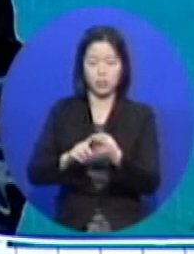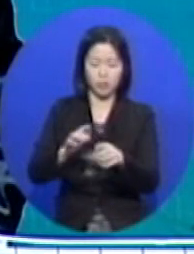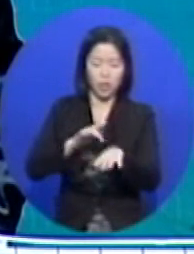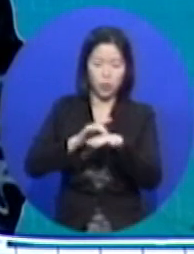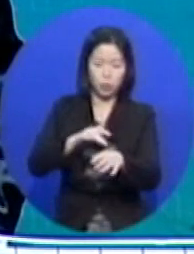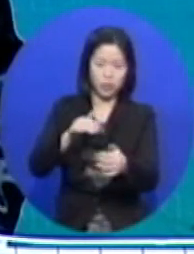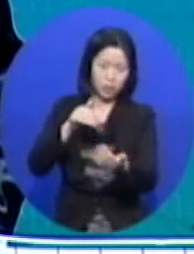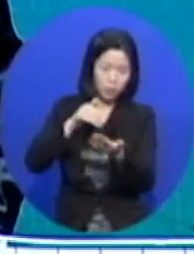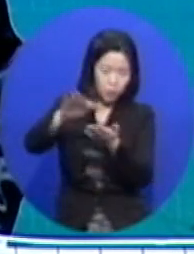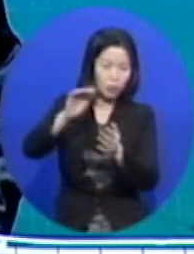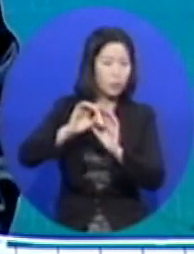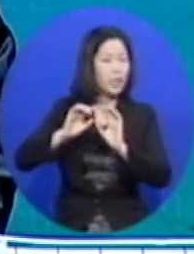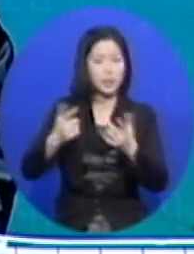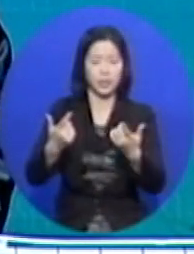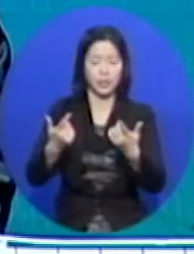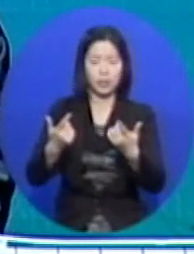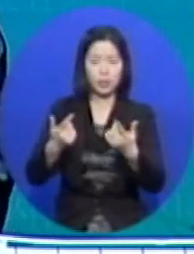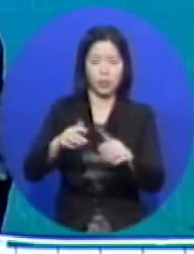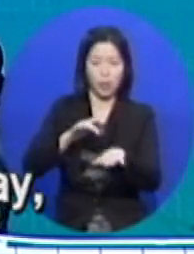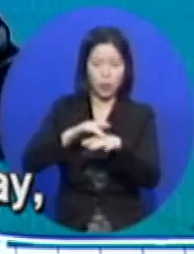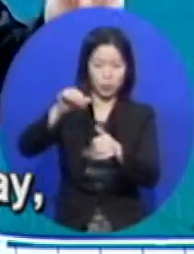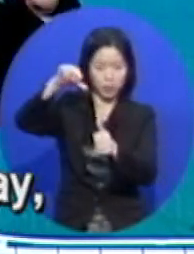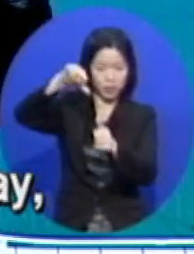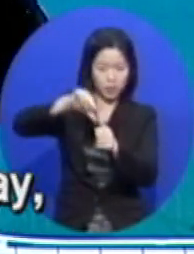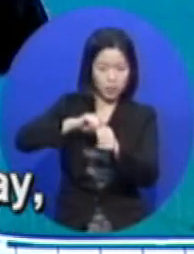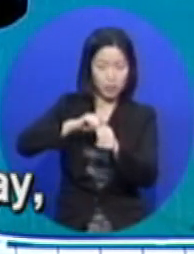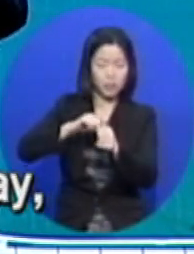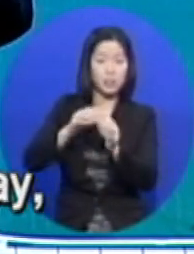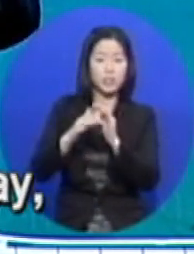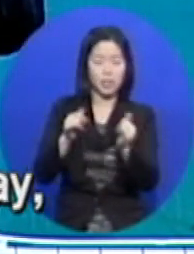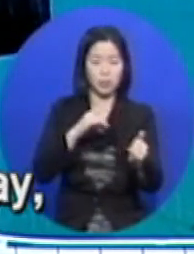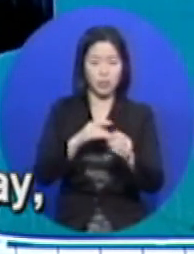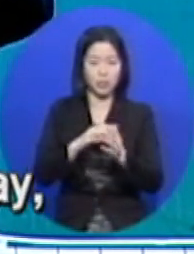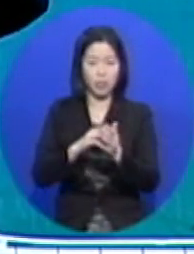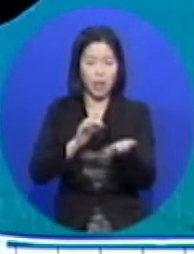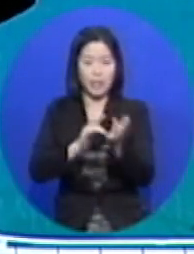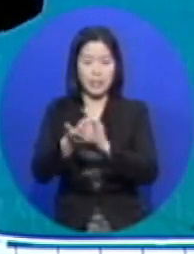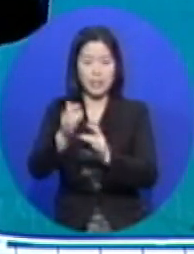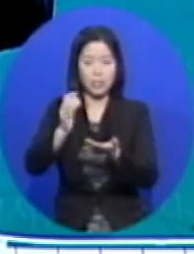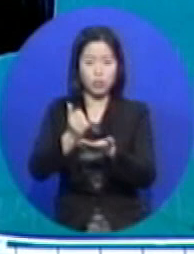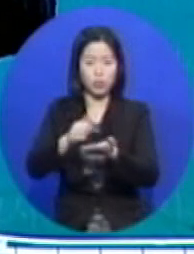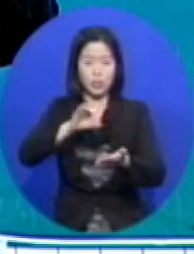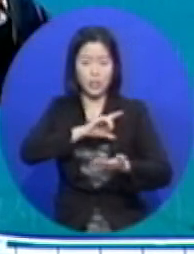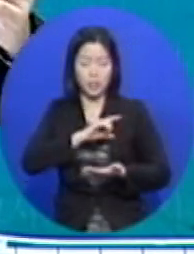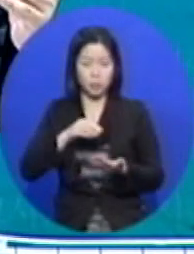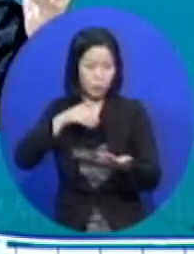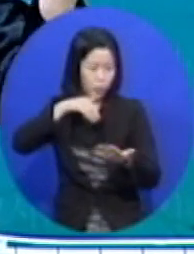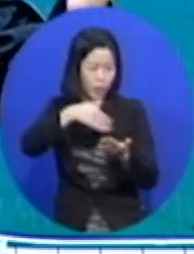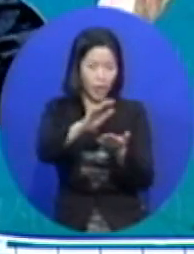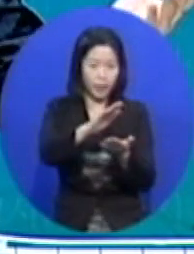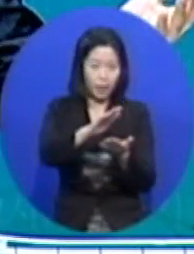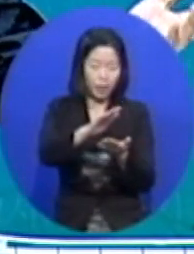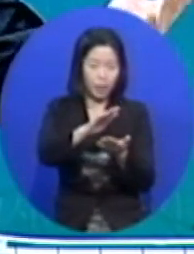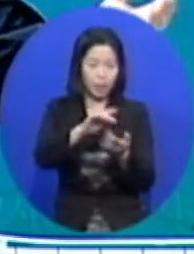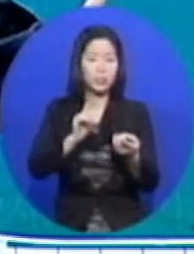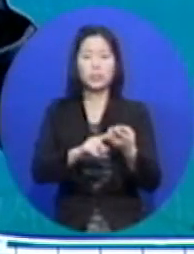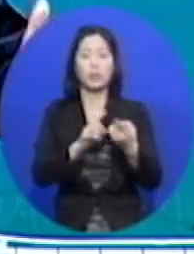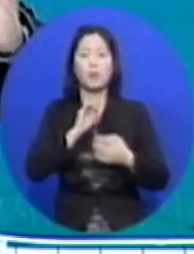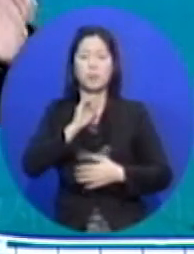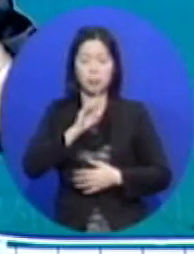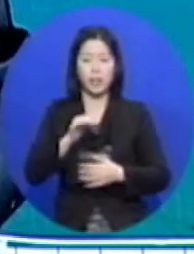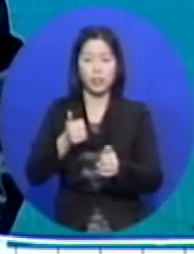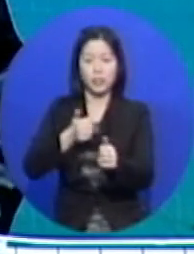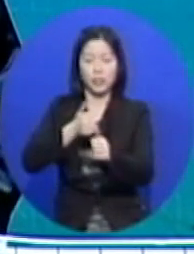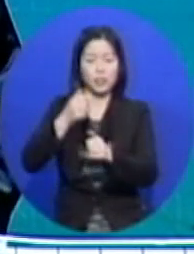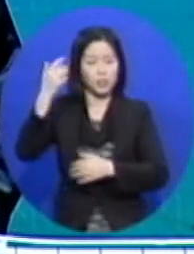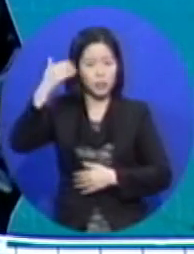아닙니다 귀신들린 사람에게 가서 예수 이름으로 나가라 이래서 귀신을 떠나 보내는 것만 영적인 싸움에서 승리